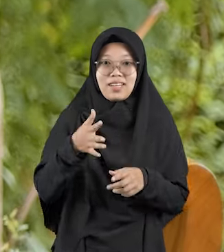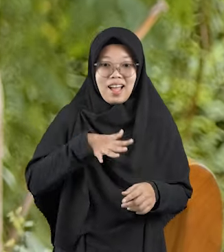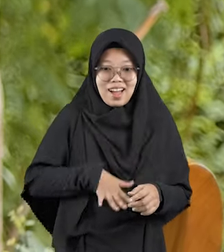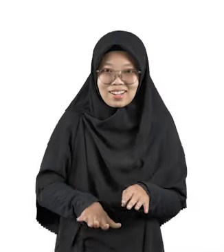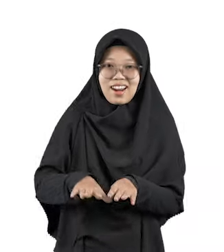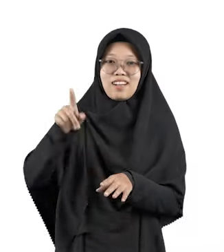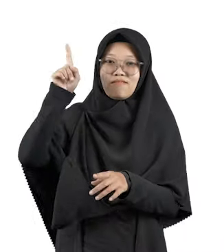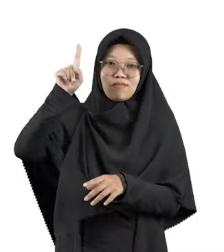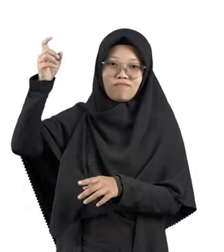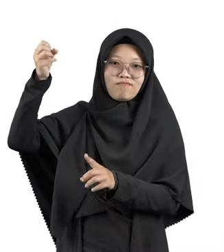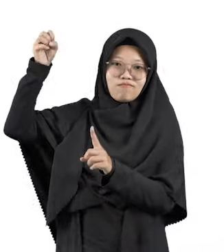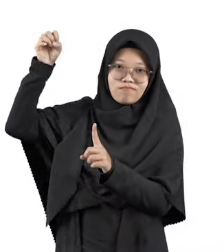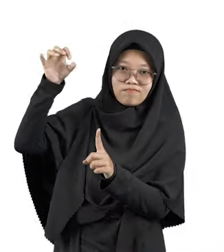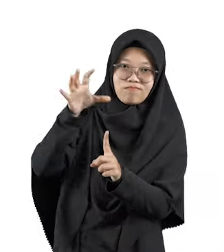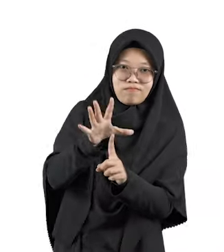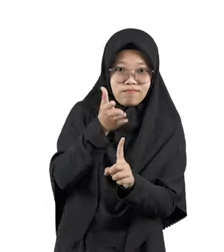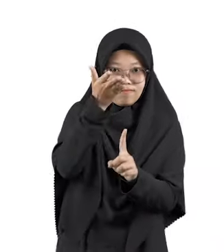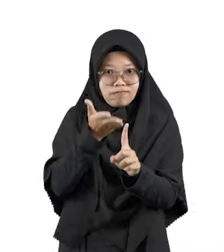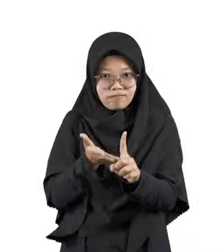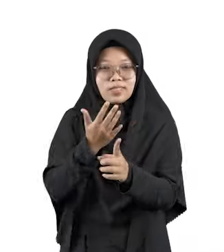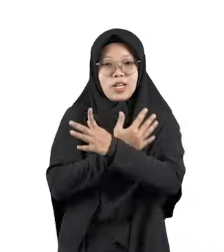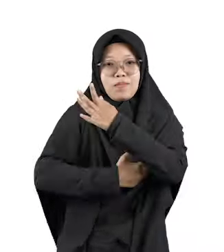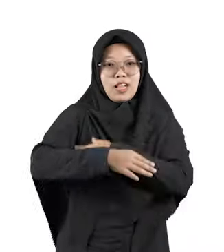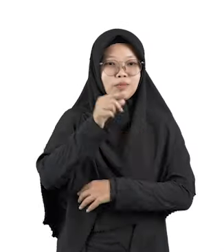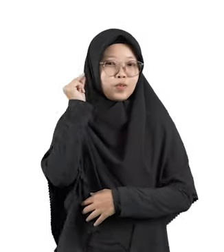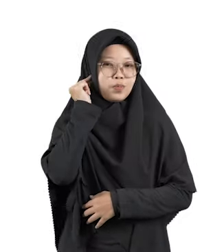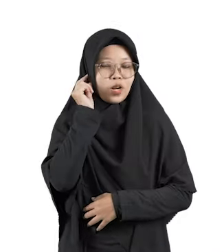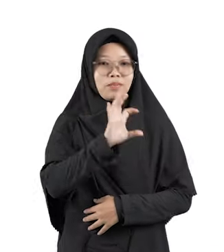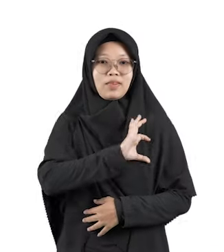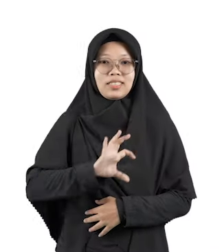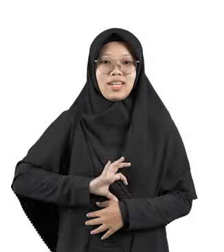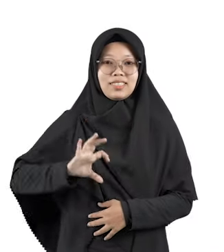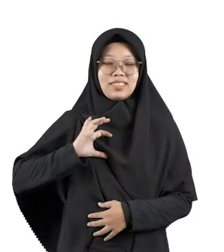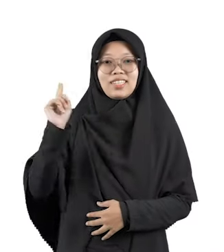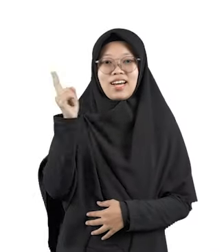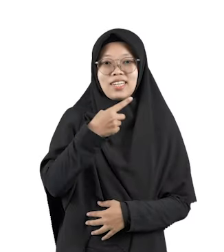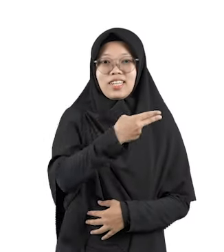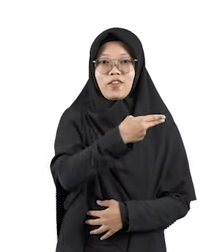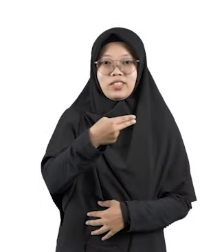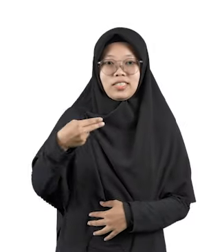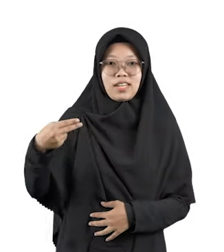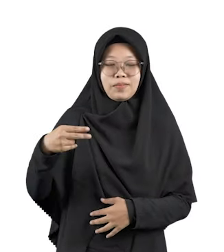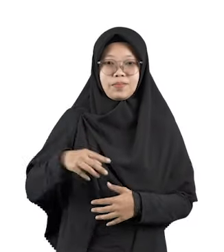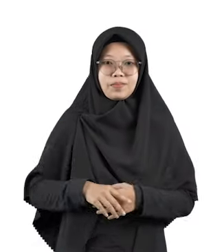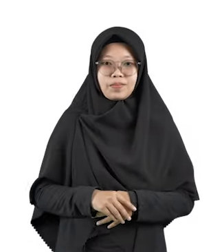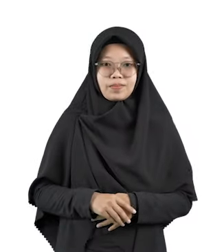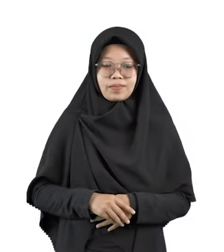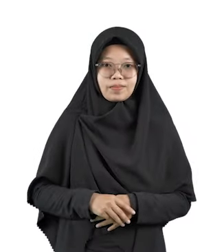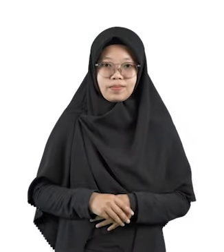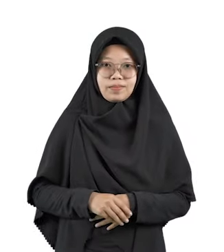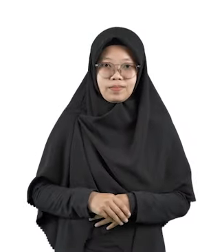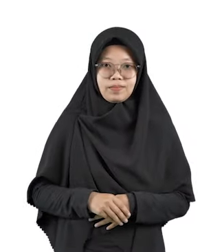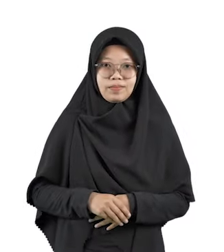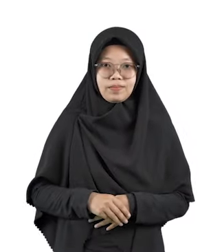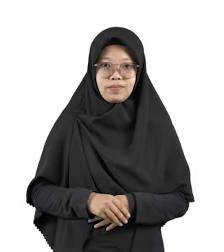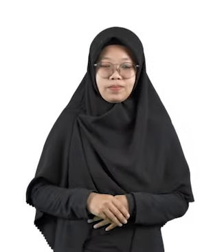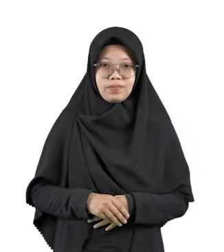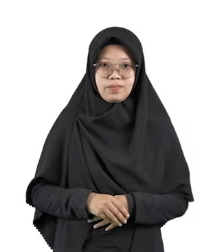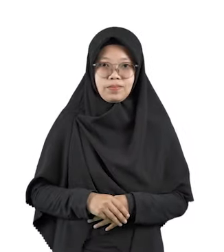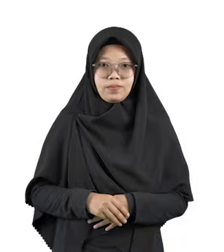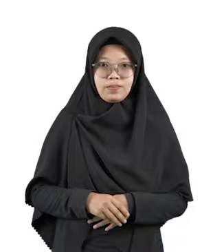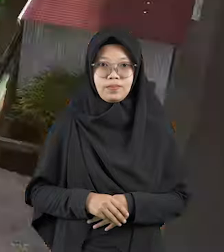2019 anak kami Syifa dianugerahkan sebagai disabilitas perempuan berprestasi dari Indonesia.